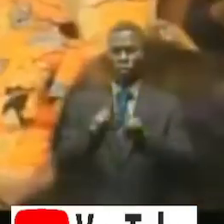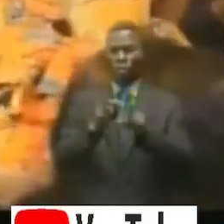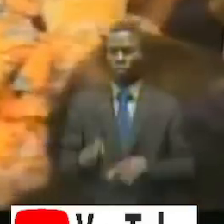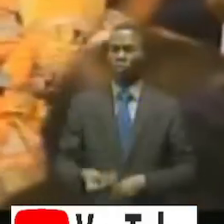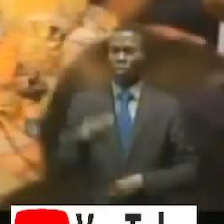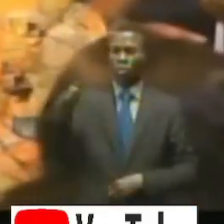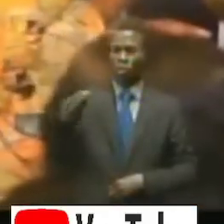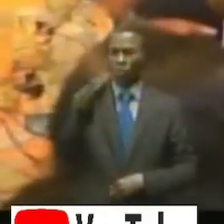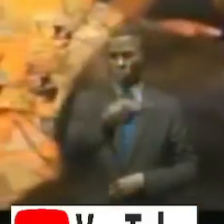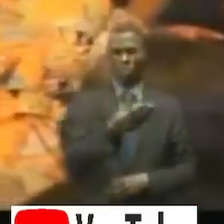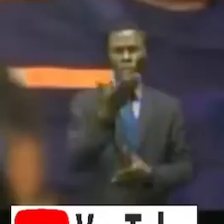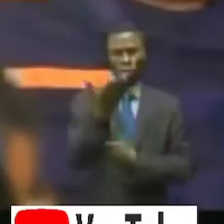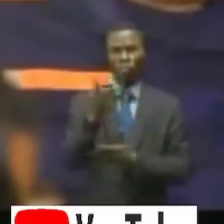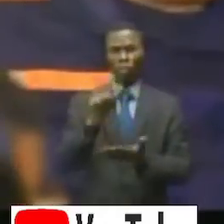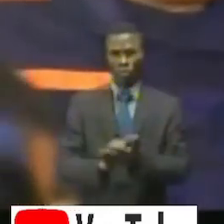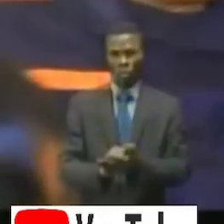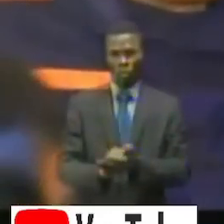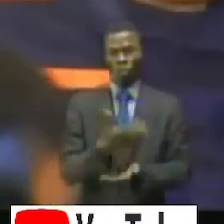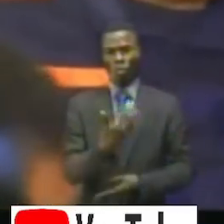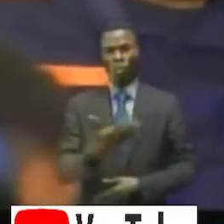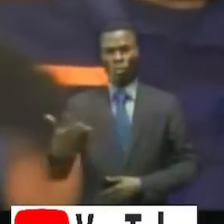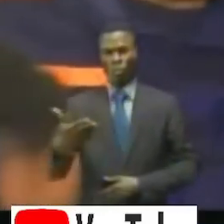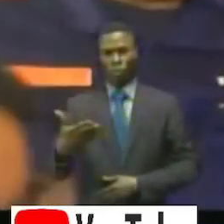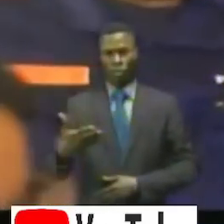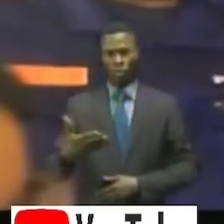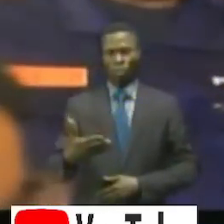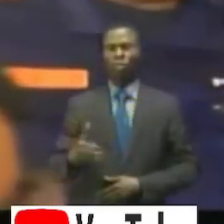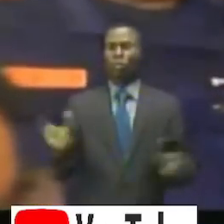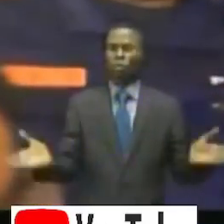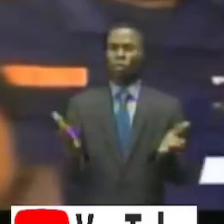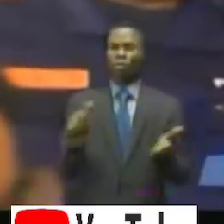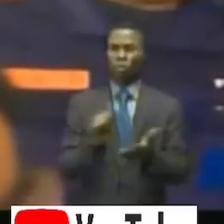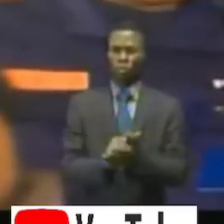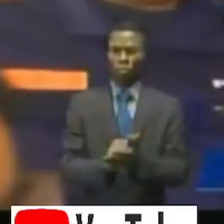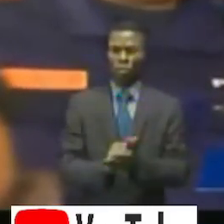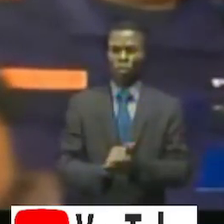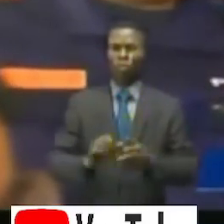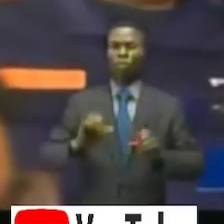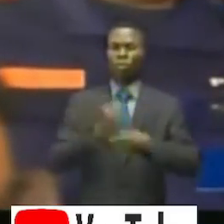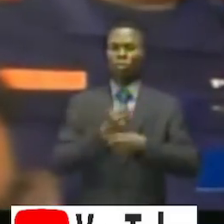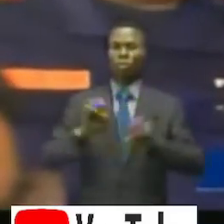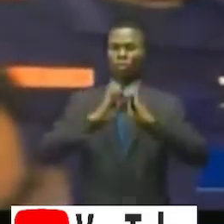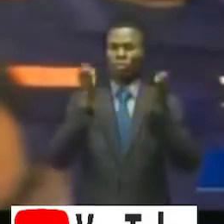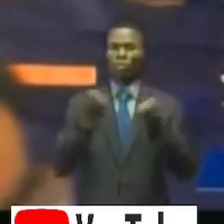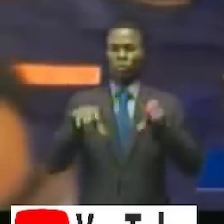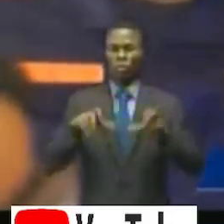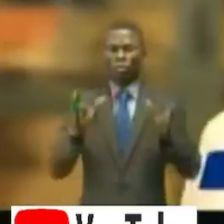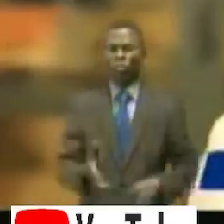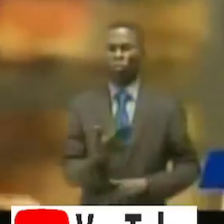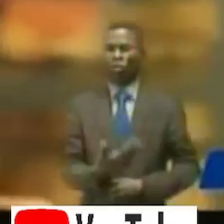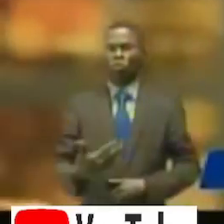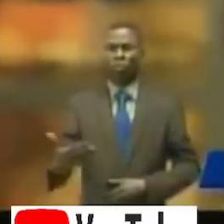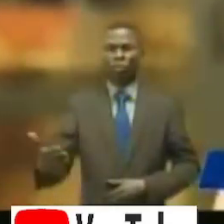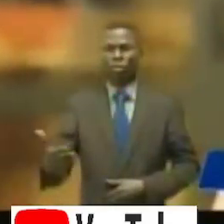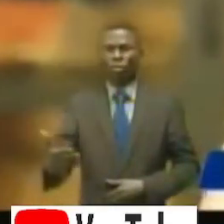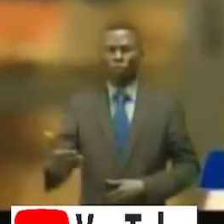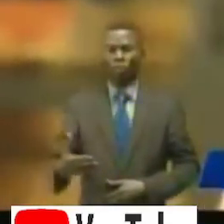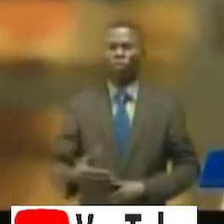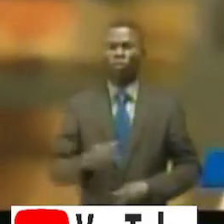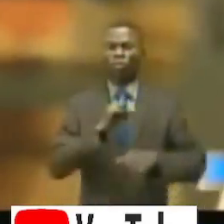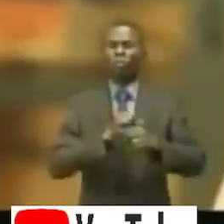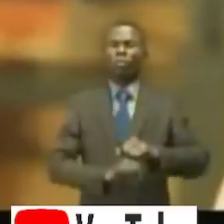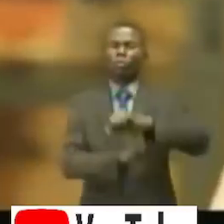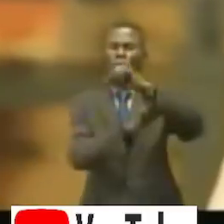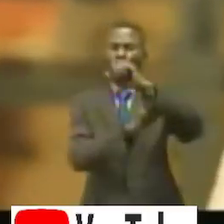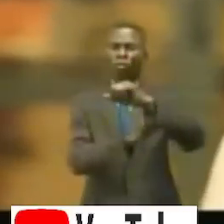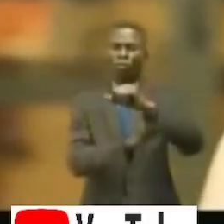financier. C'est vraiment quelque chose à encourager parce que l'entrepreneuriat, c'est quelque chose qui promouvoit le